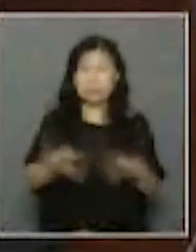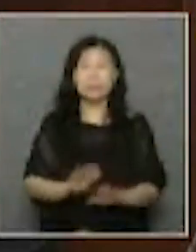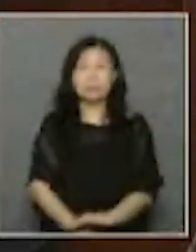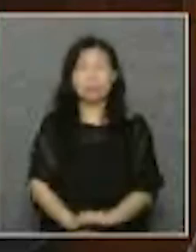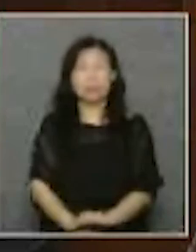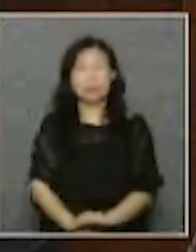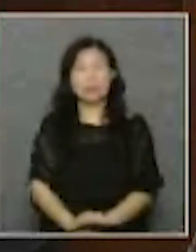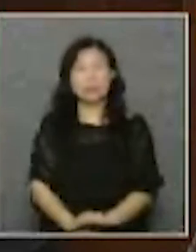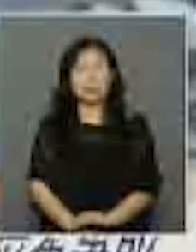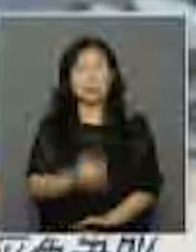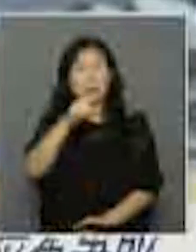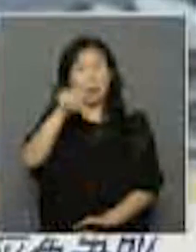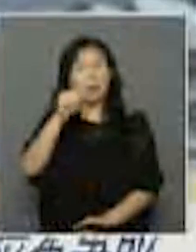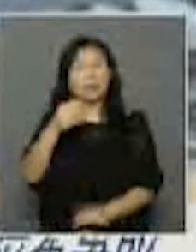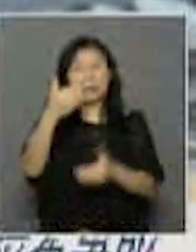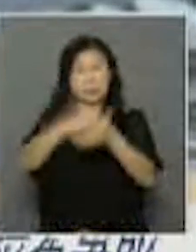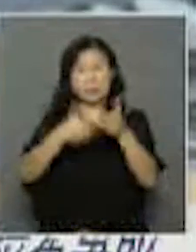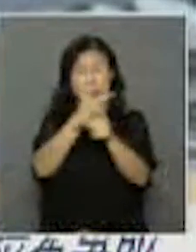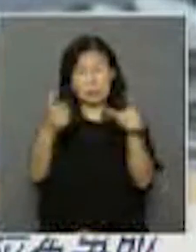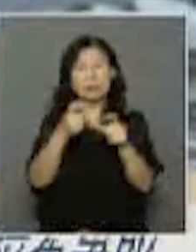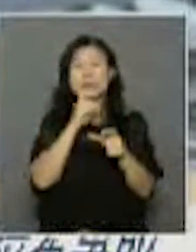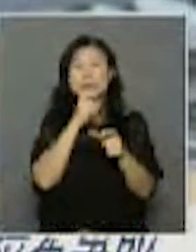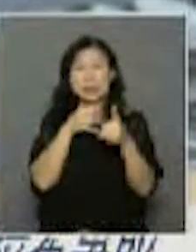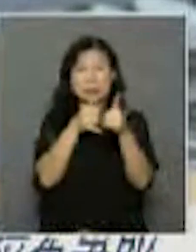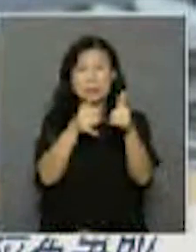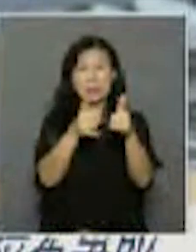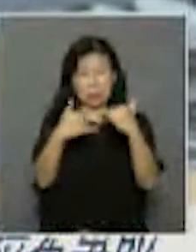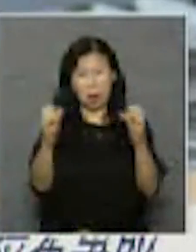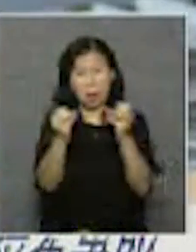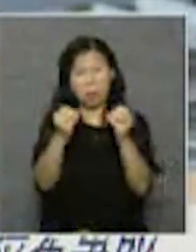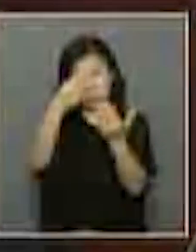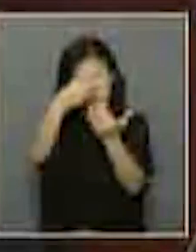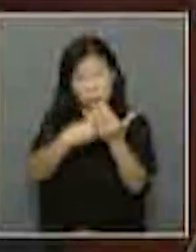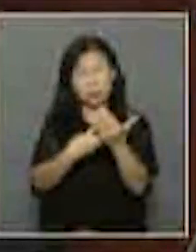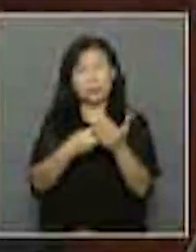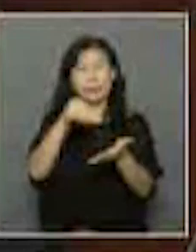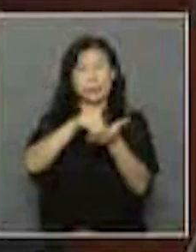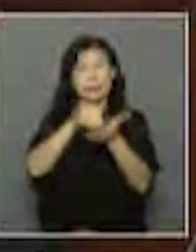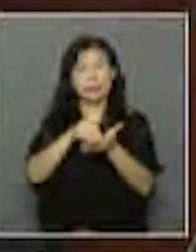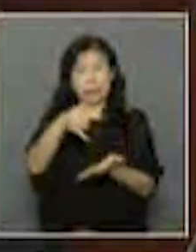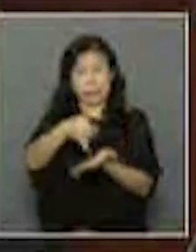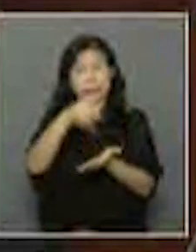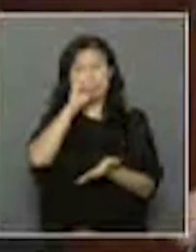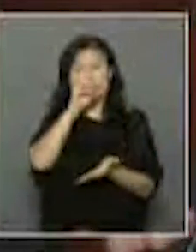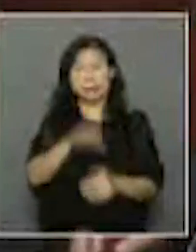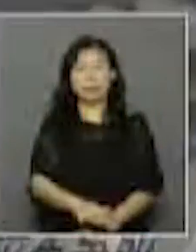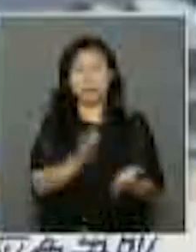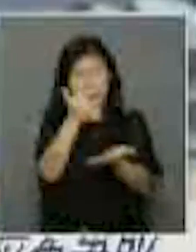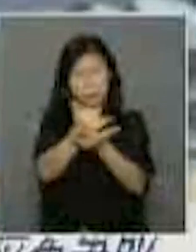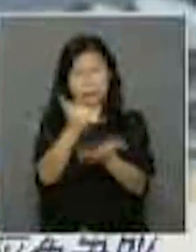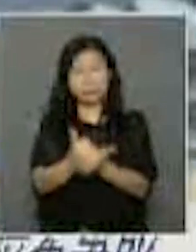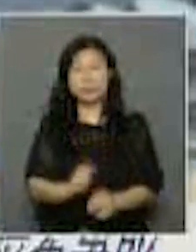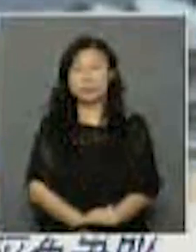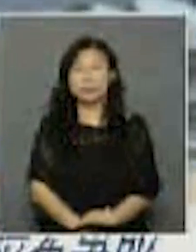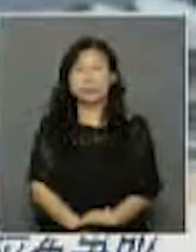你 咁，你一係就唔批准佢減人工啫。 請你按議事規則規定嚟到發言，好嘛？ 而家係因